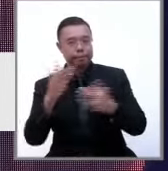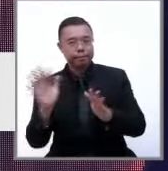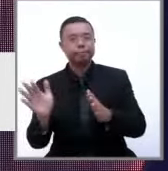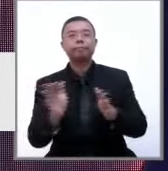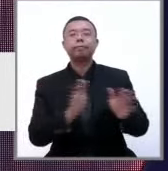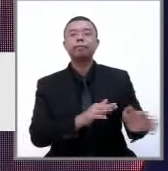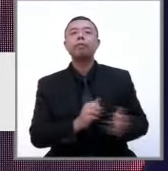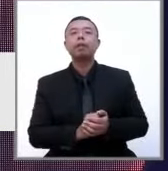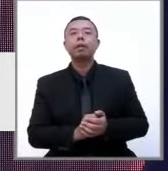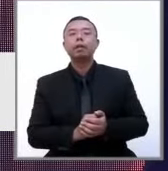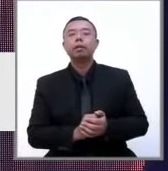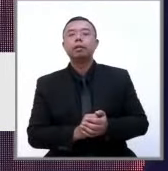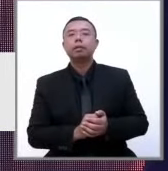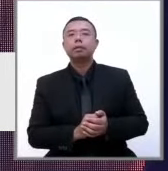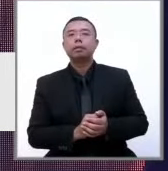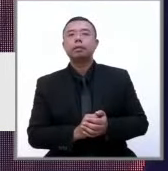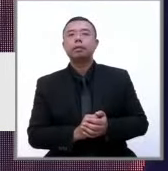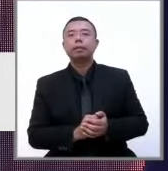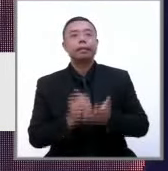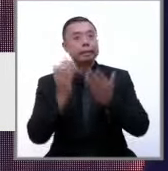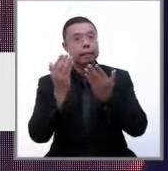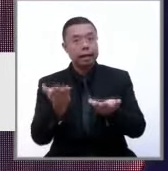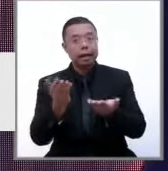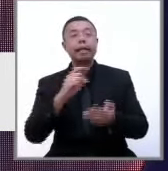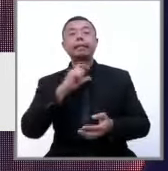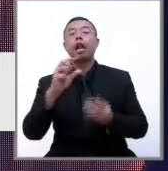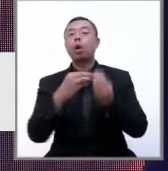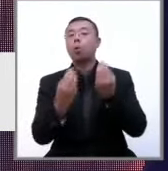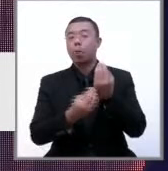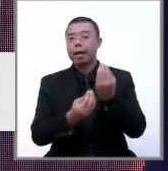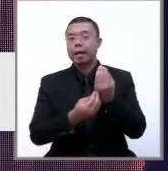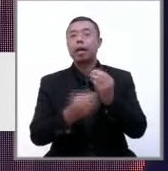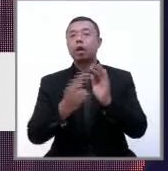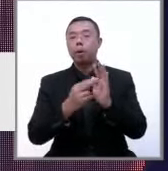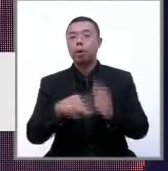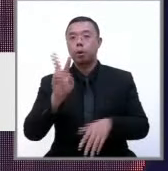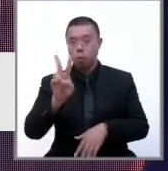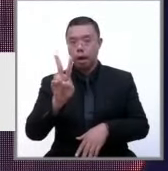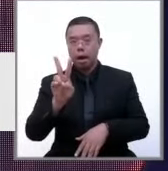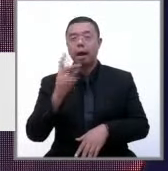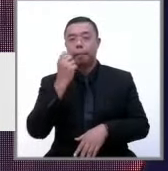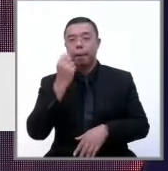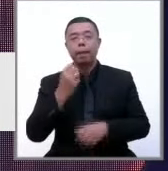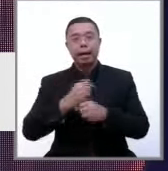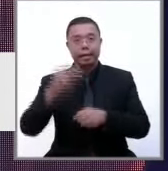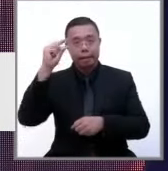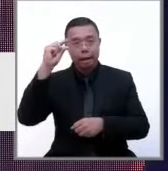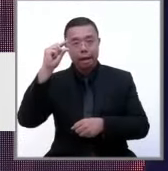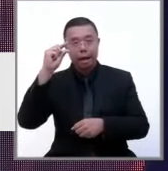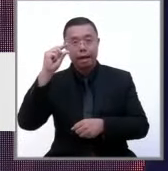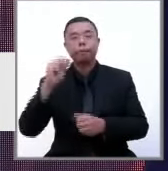Iskandar Selanjutnya kami persilakan calon wakil presiden nomor urut 2 Bapak Gibran